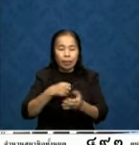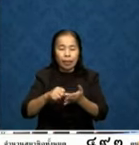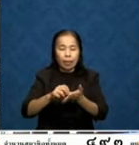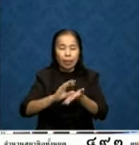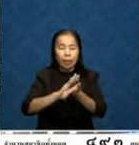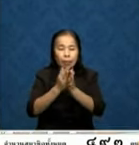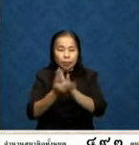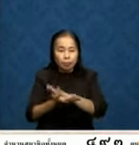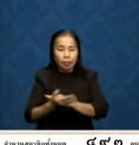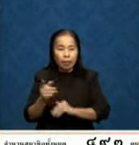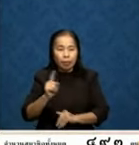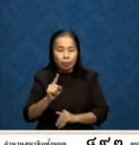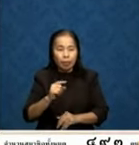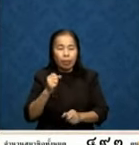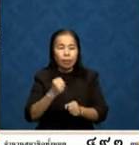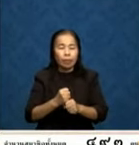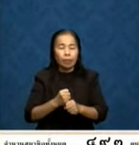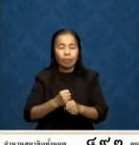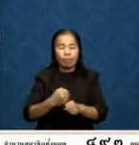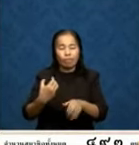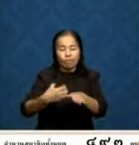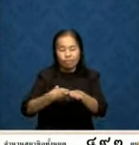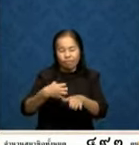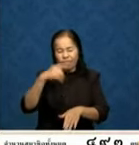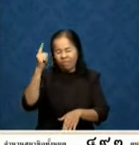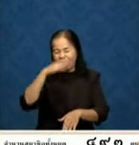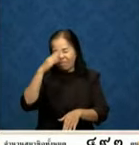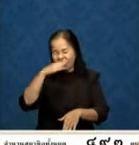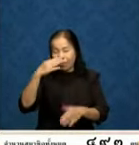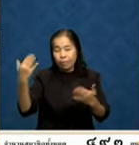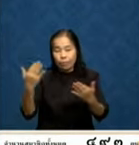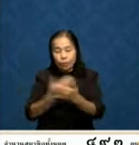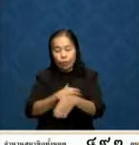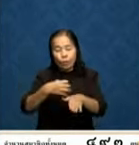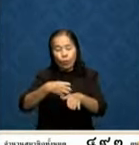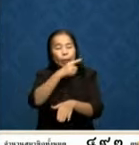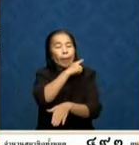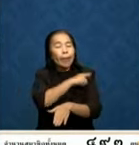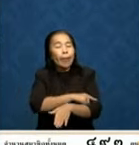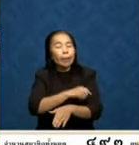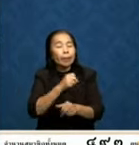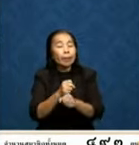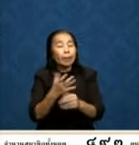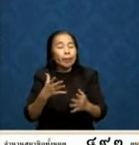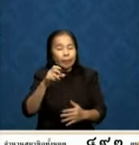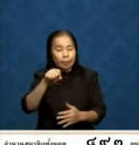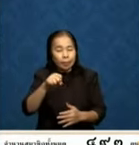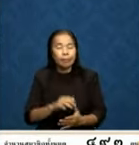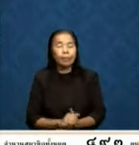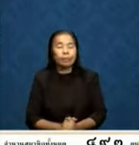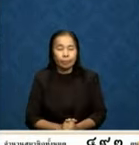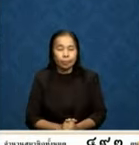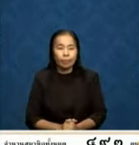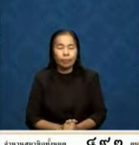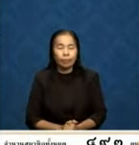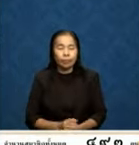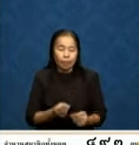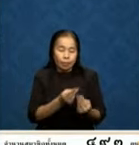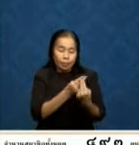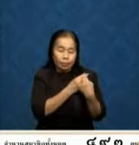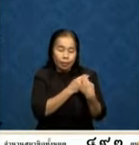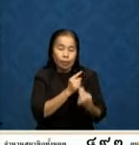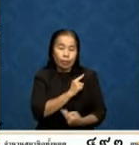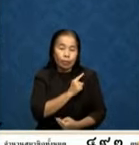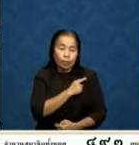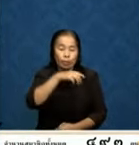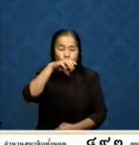ครับจากการใช้ฟอสซิลนะครับไปสู่การใช้พลังงานสะอาดมากขึ้นได้อย่างไรนะครับในบทบาทของสำนัก